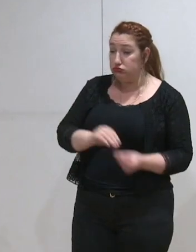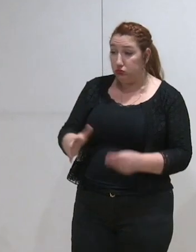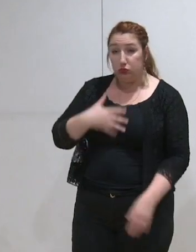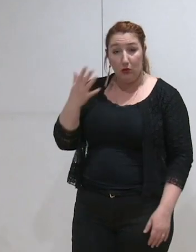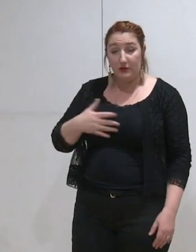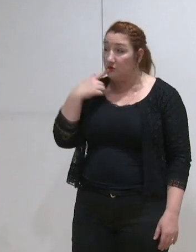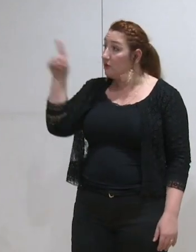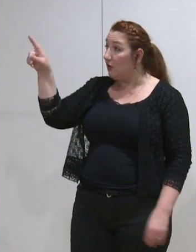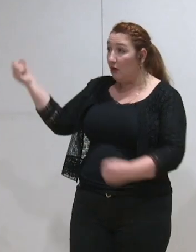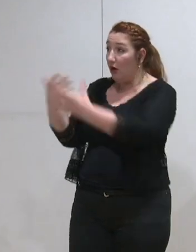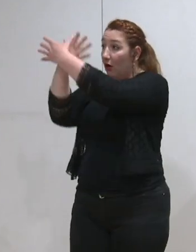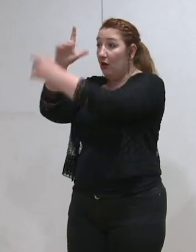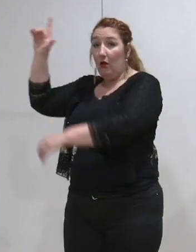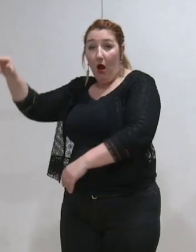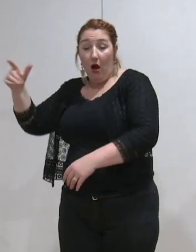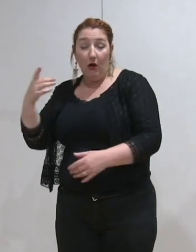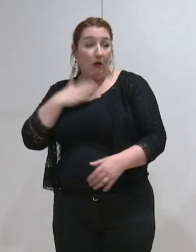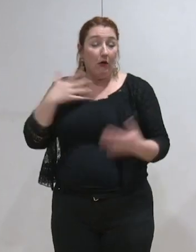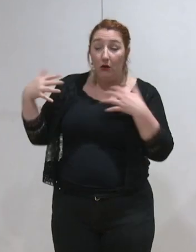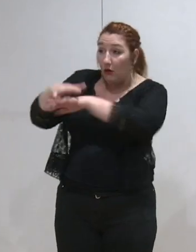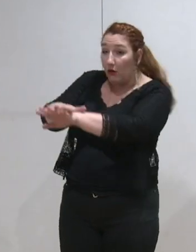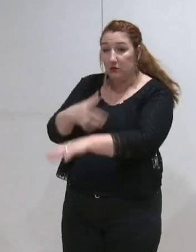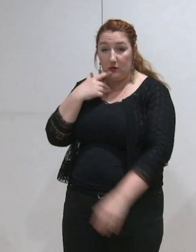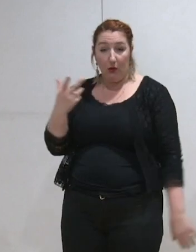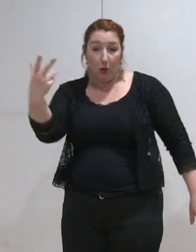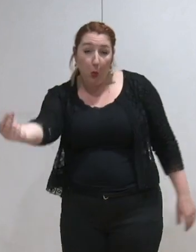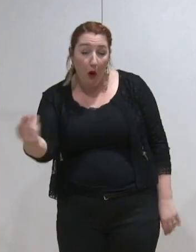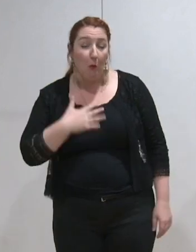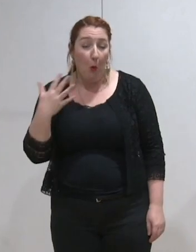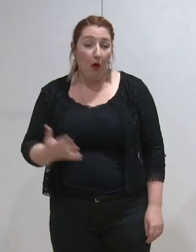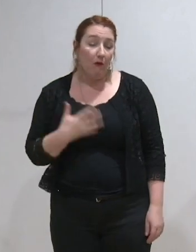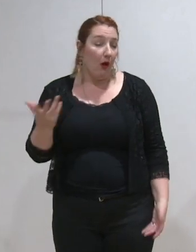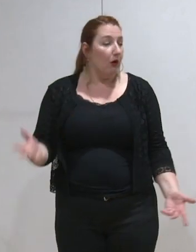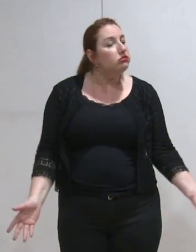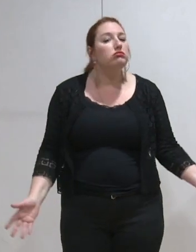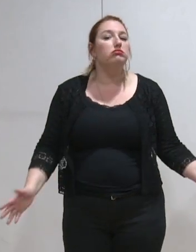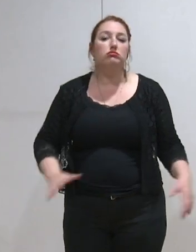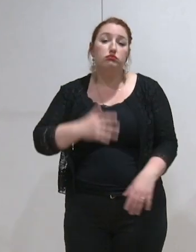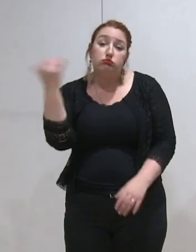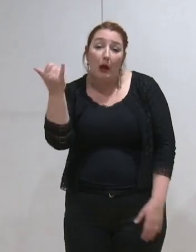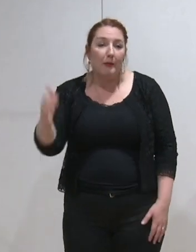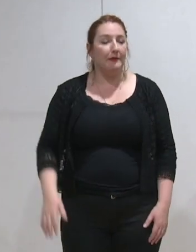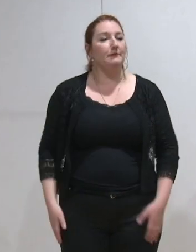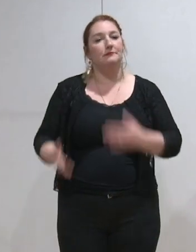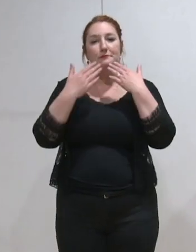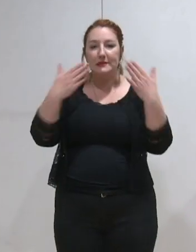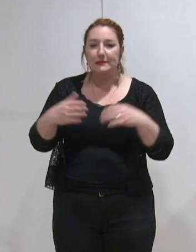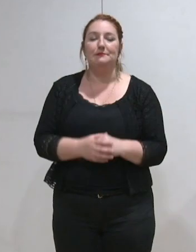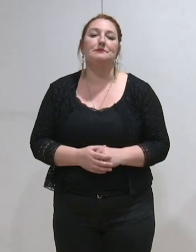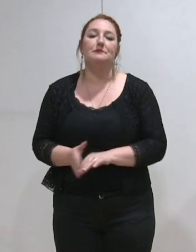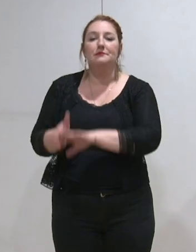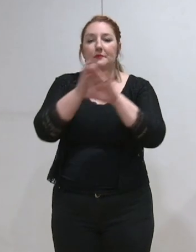un véritable triplon je vous remercie merci Monsieur casenav